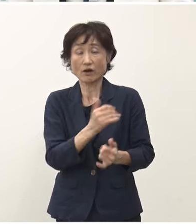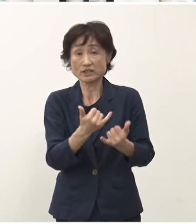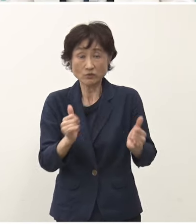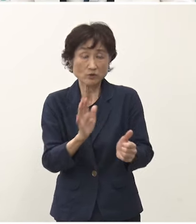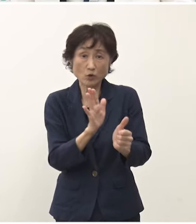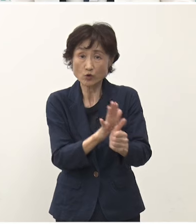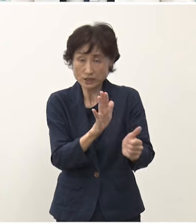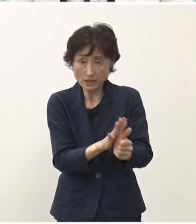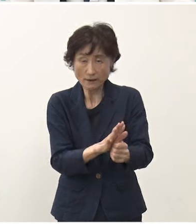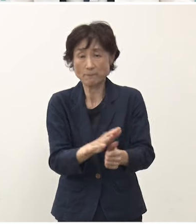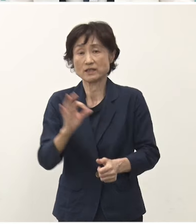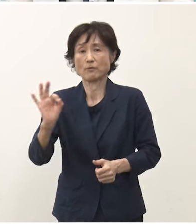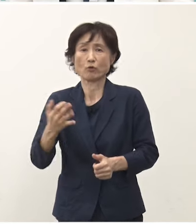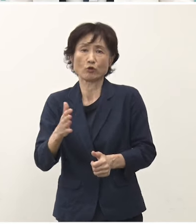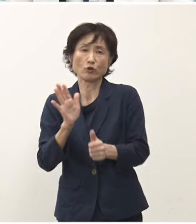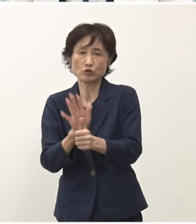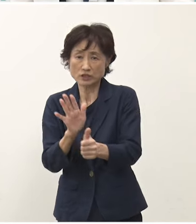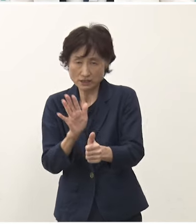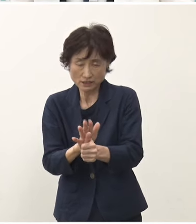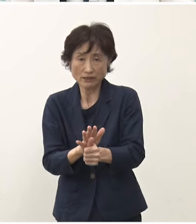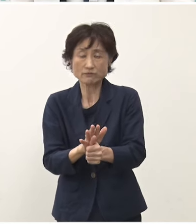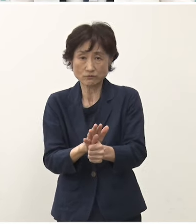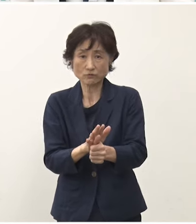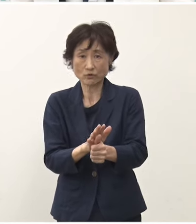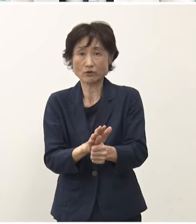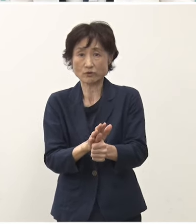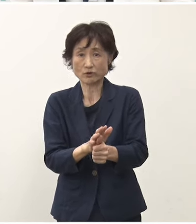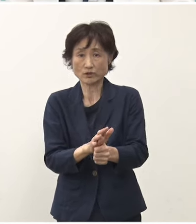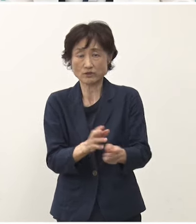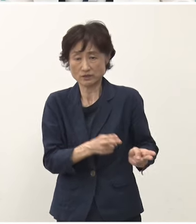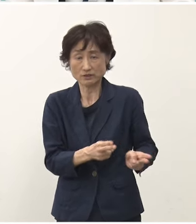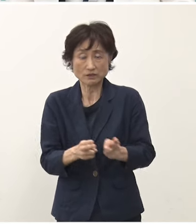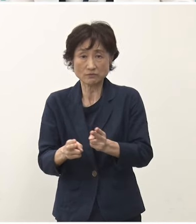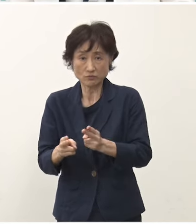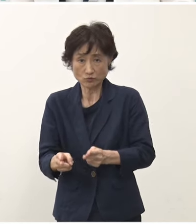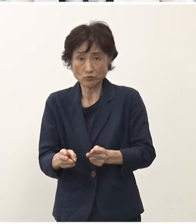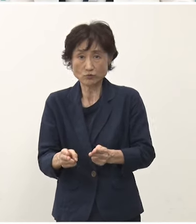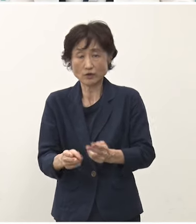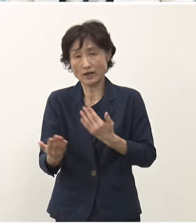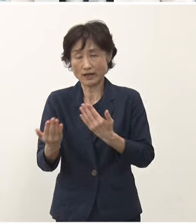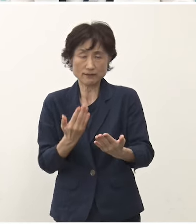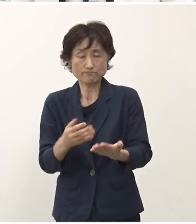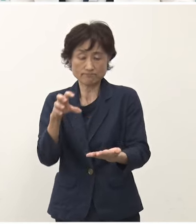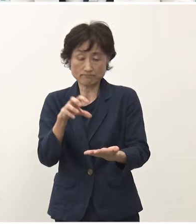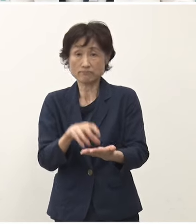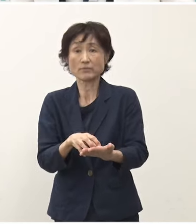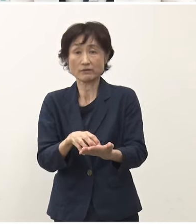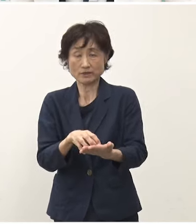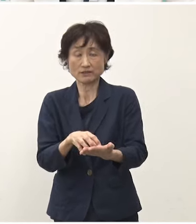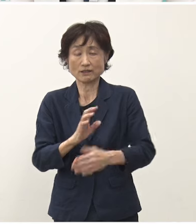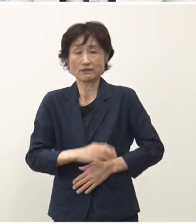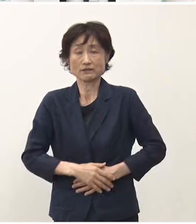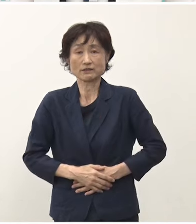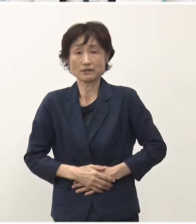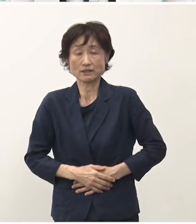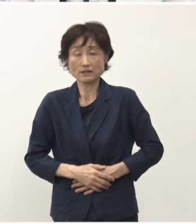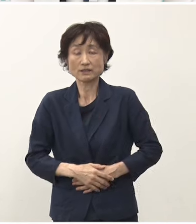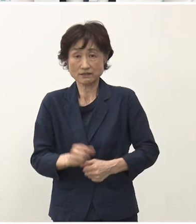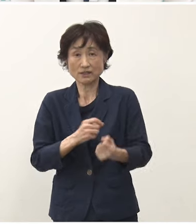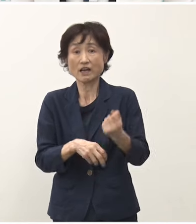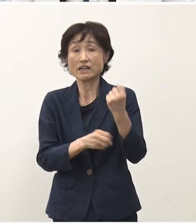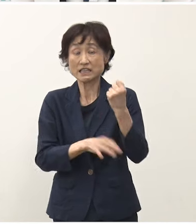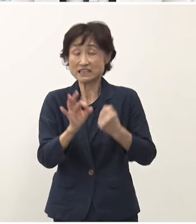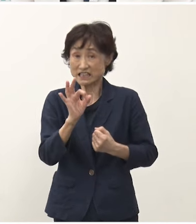よう具体的な手順を明確化いたしました震災復興基金とともにこうした計画を